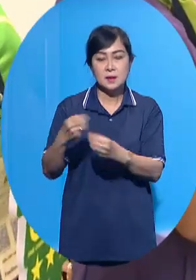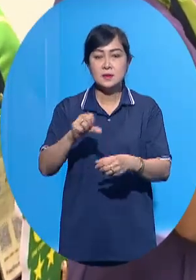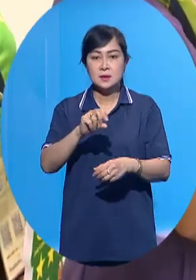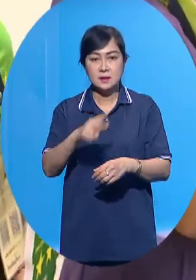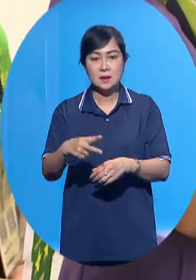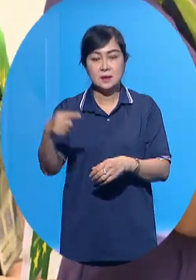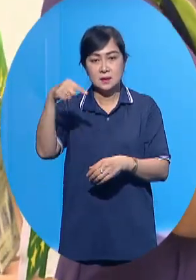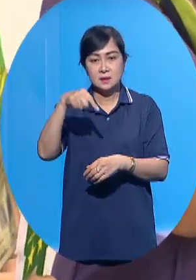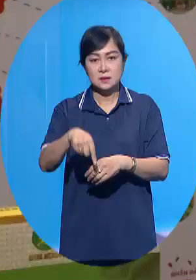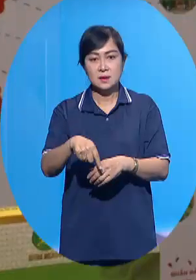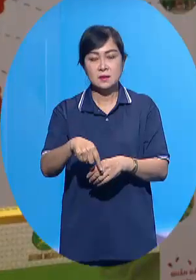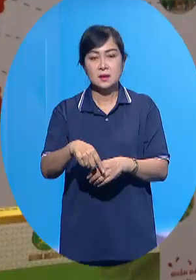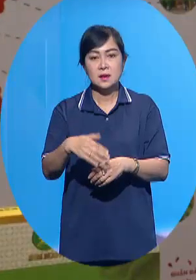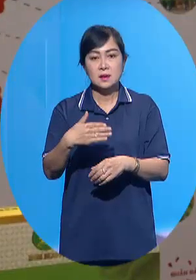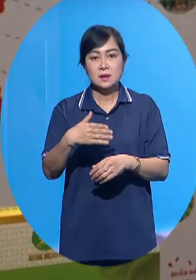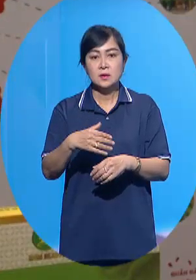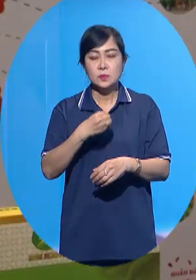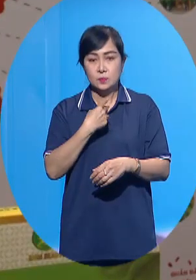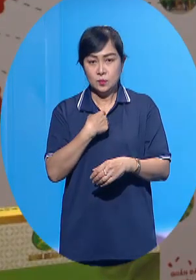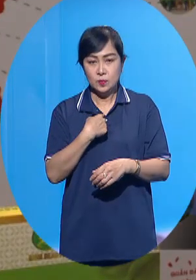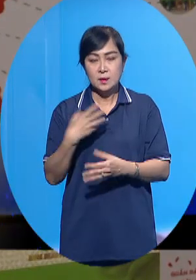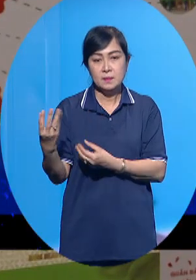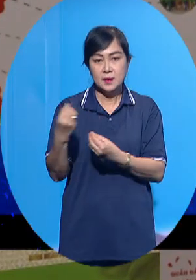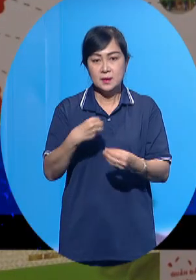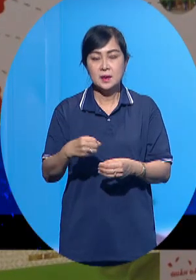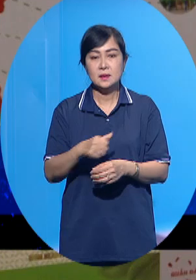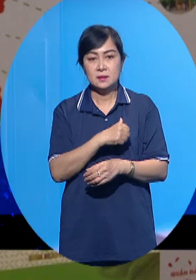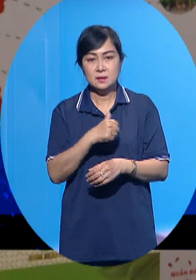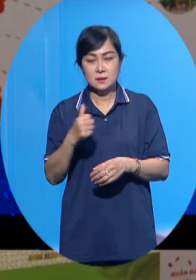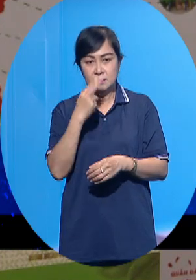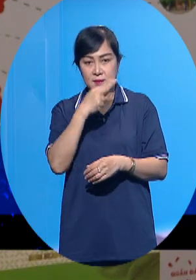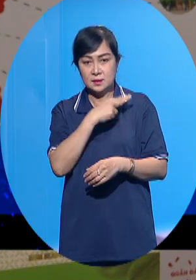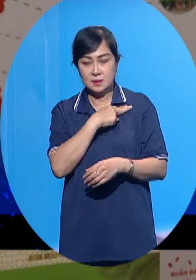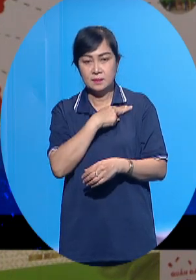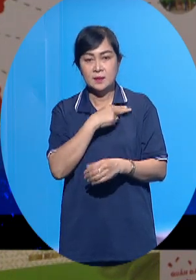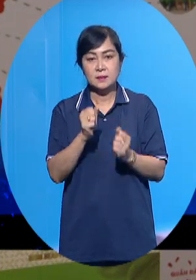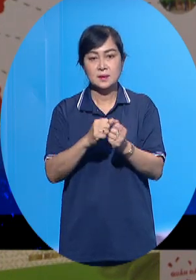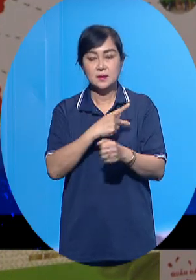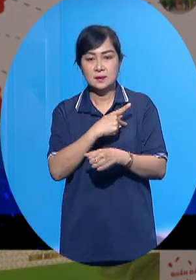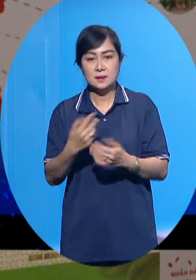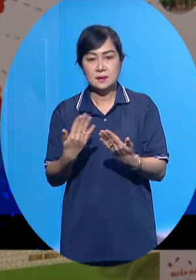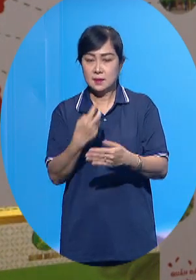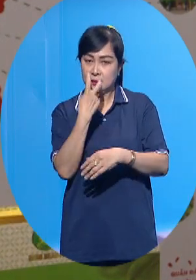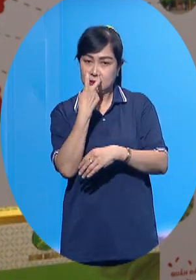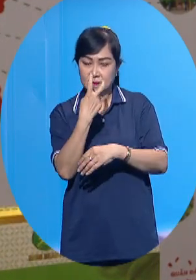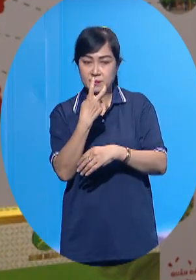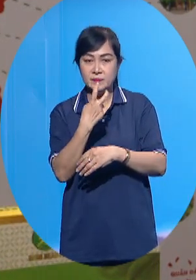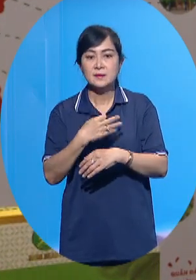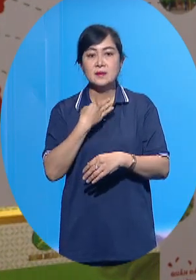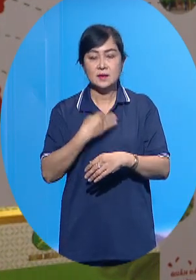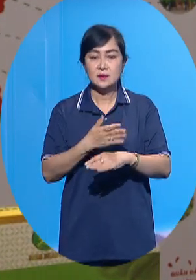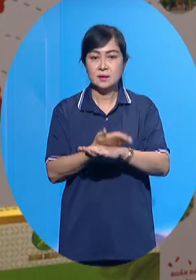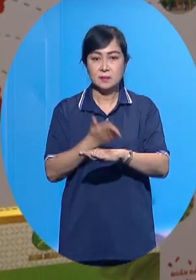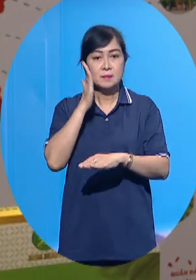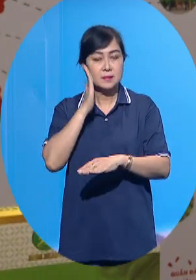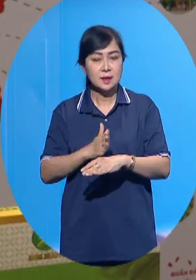thái dinh dưỡng đến từ hạt. Qua triển lãm lần này, tôi mong muốn mang sản phẩm đến cho người tiêu dùng với những khách hàng đang tìm kiếm, yêu thích những sản